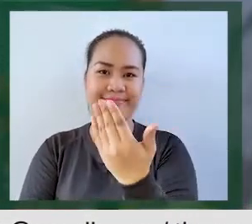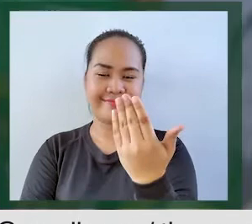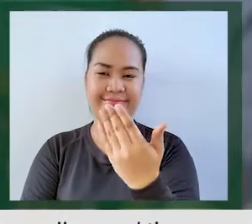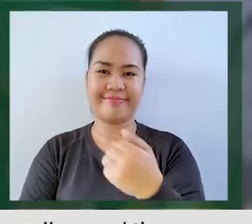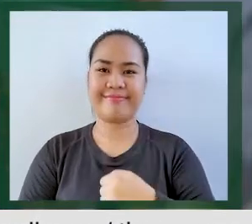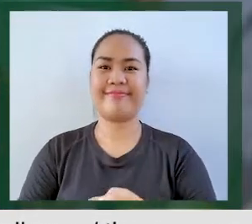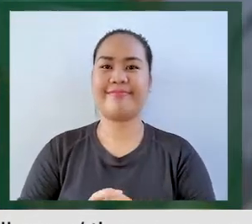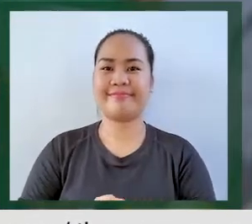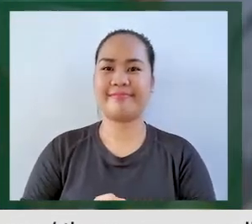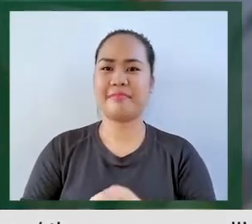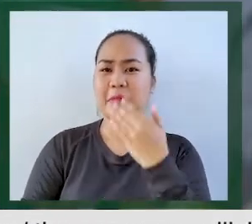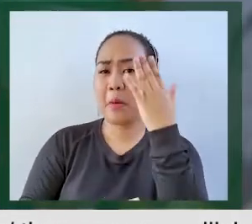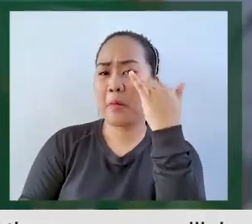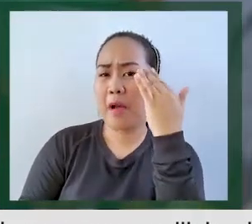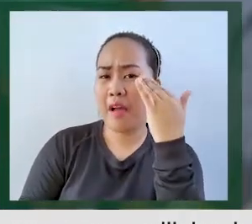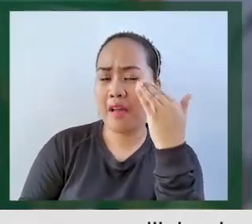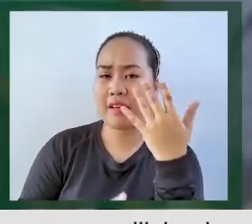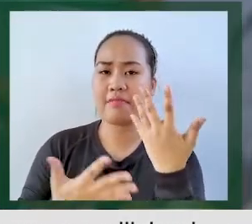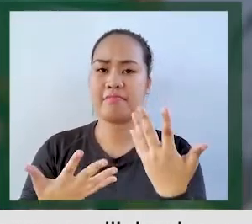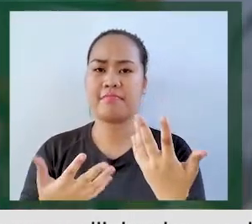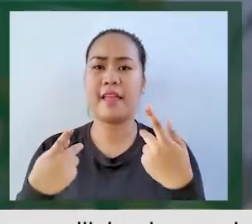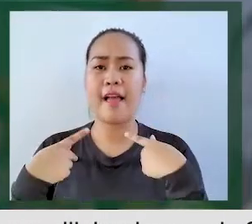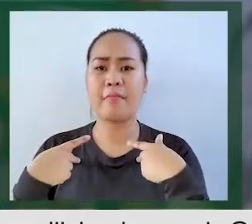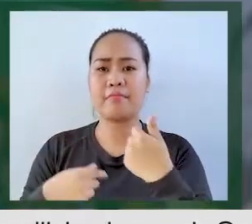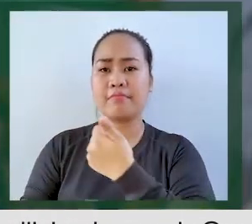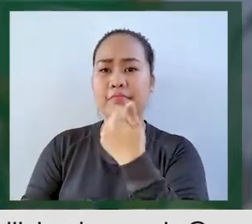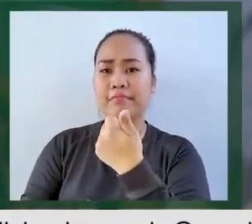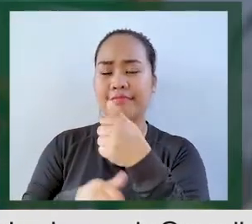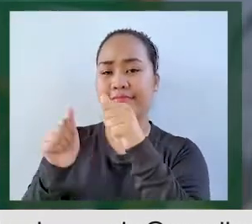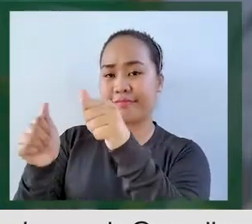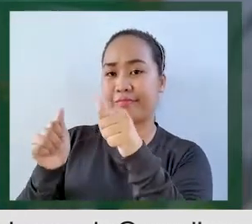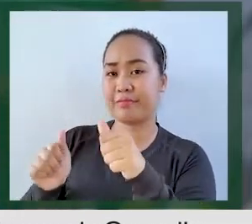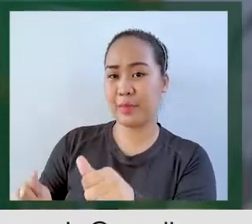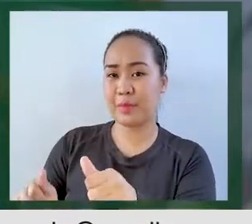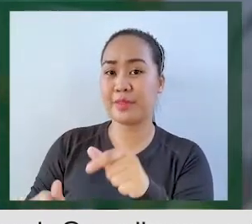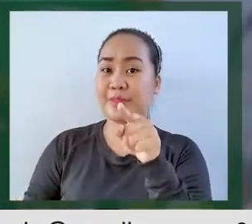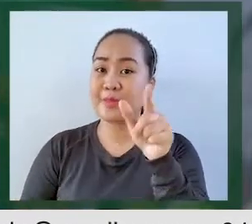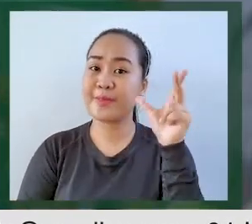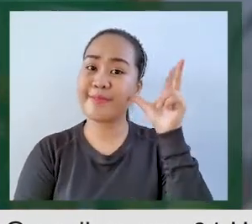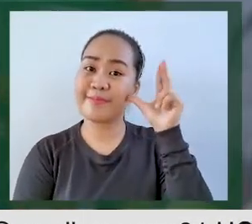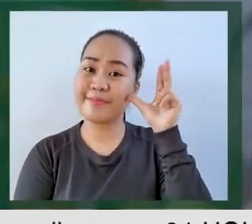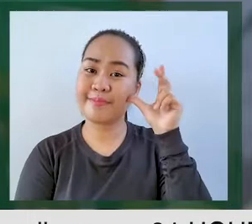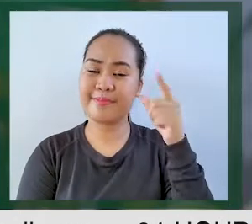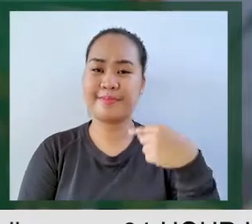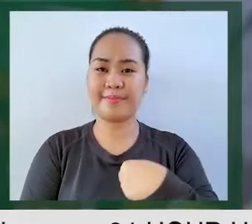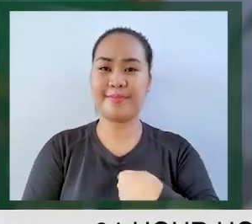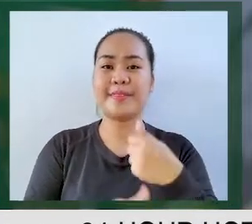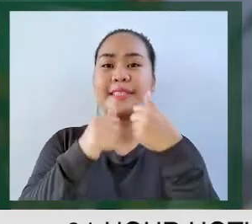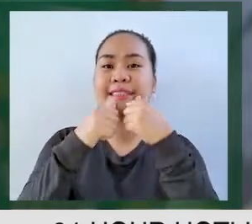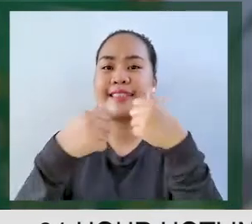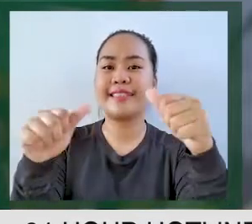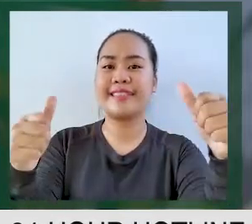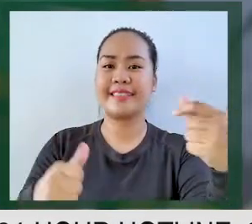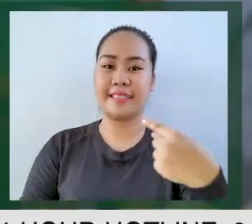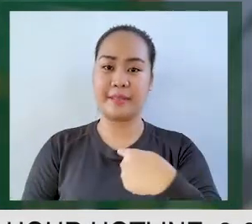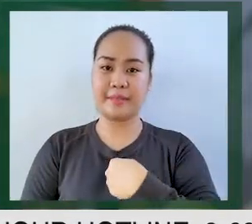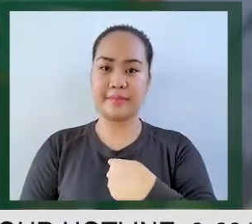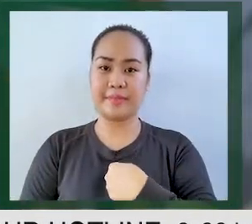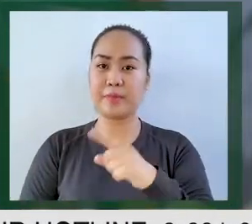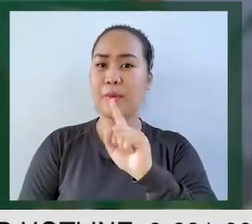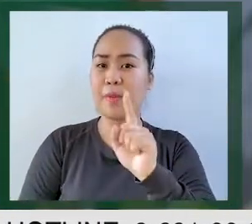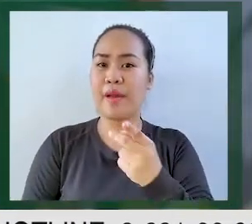updates. Dahil syempre, bukod sa mga pinopost namin, naririnig nyo rin mula po sa akin kung ano talaga ang